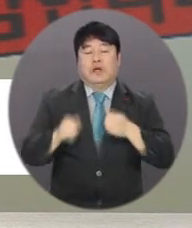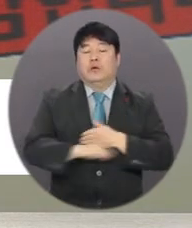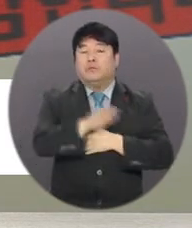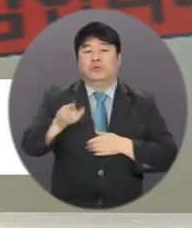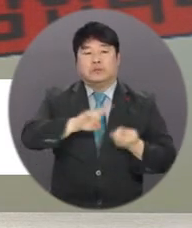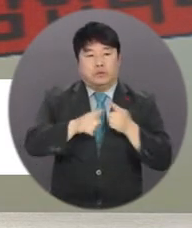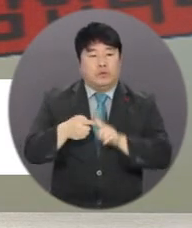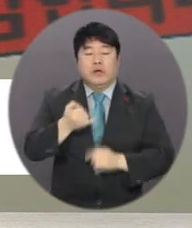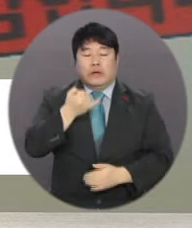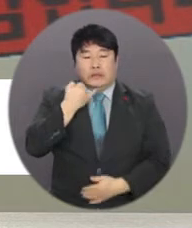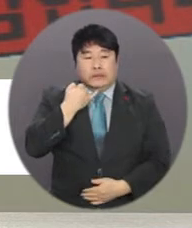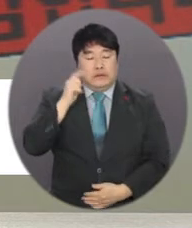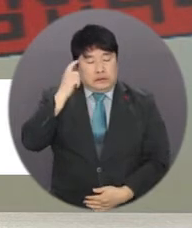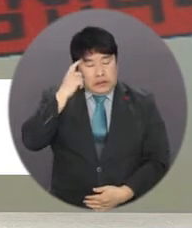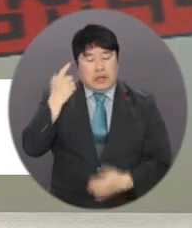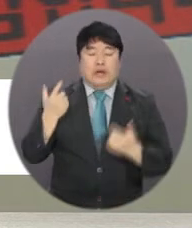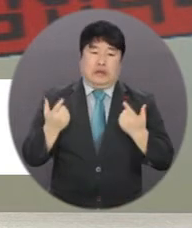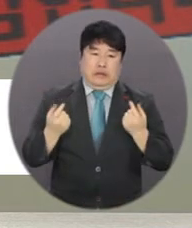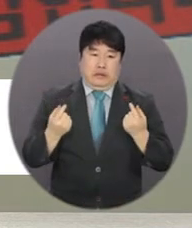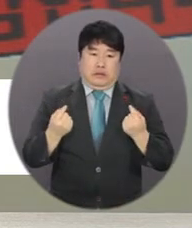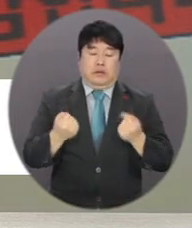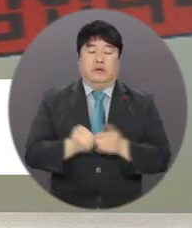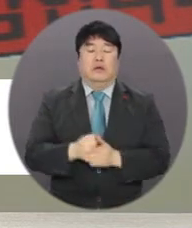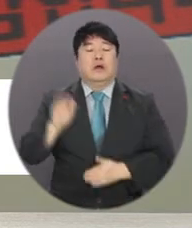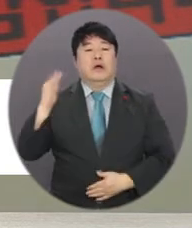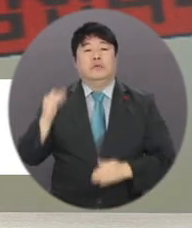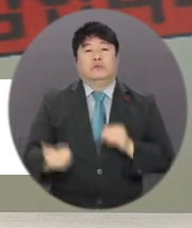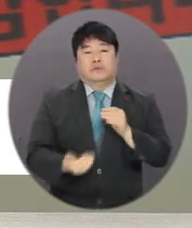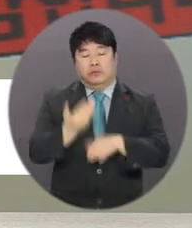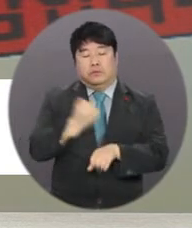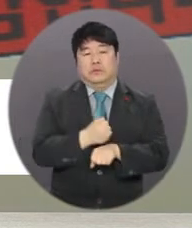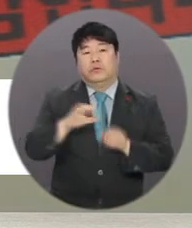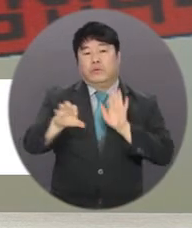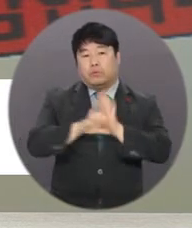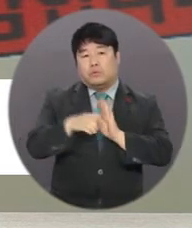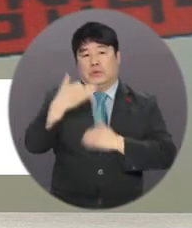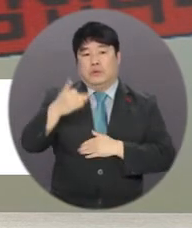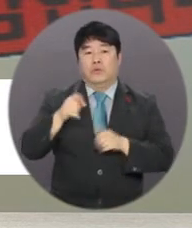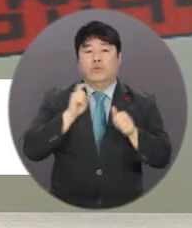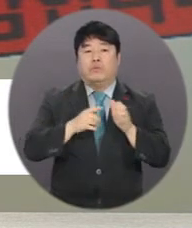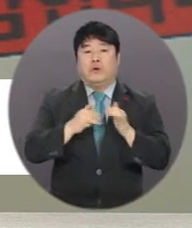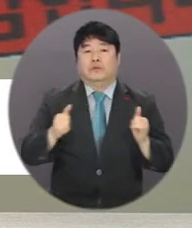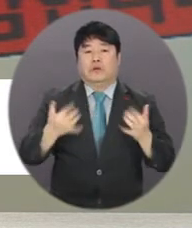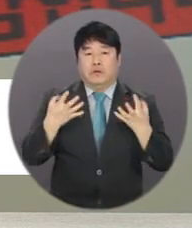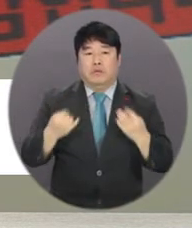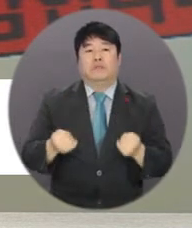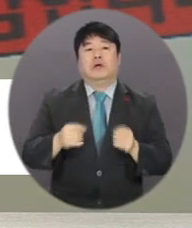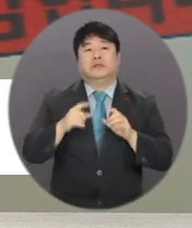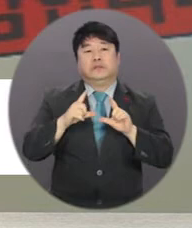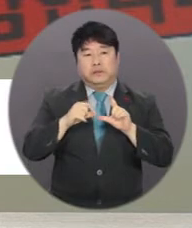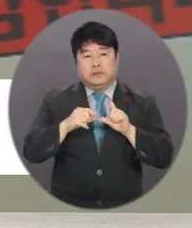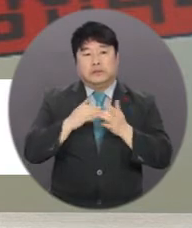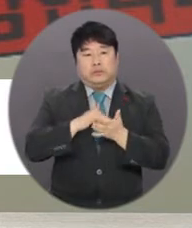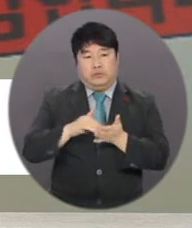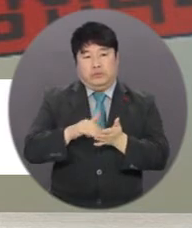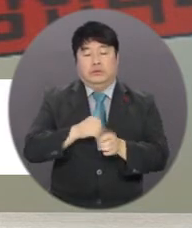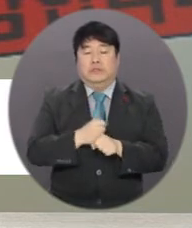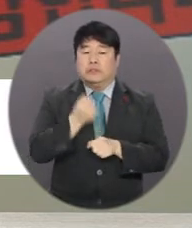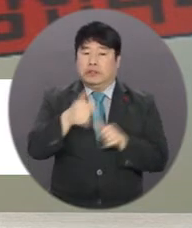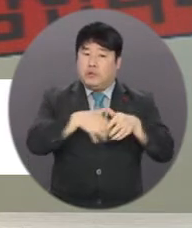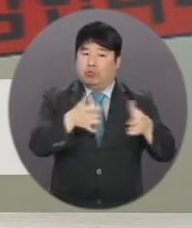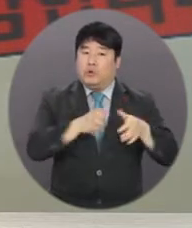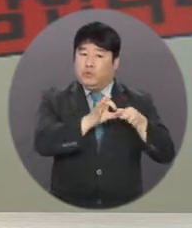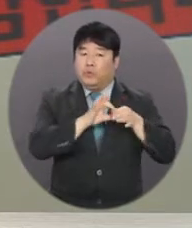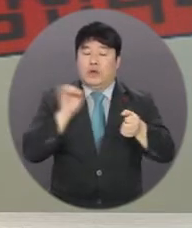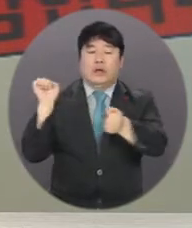우리끼리는 괜찮겠지 하는 생각인 것 같은데요. 최근 발생한 코로나19 확진자 상당수가 이런 소규모 모임을 통해